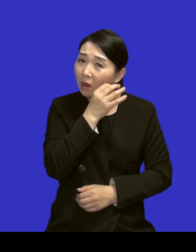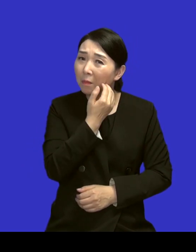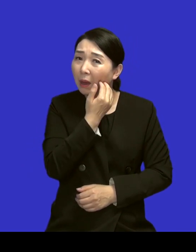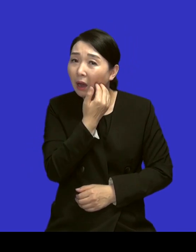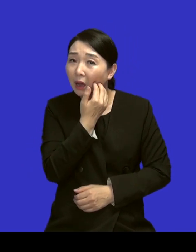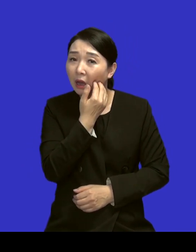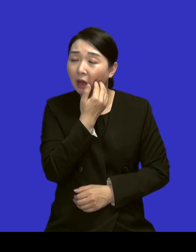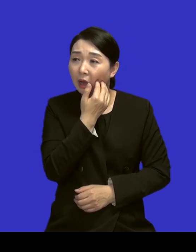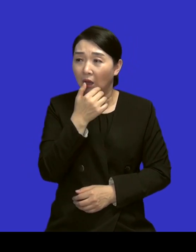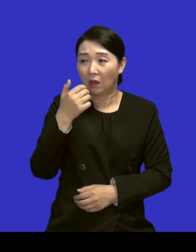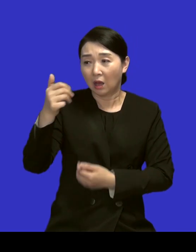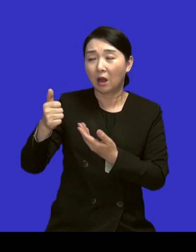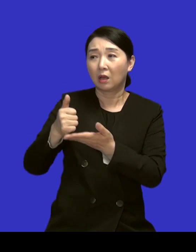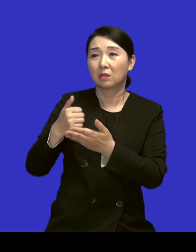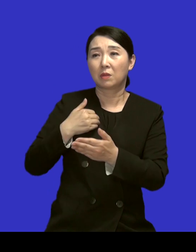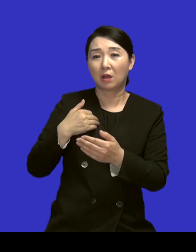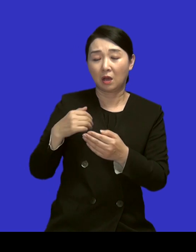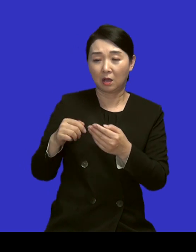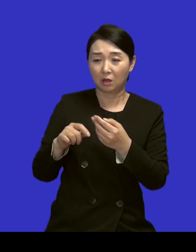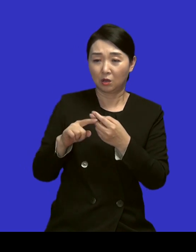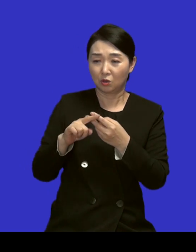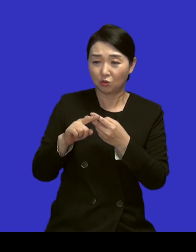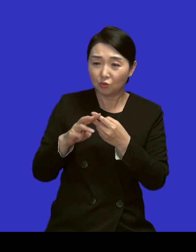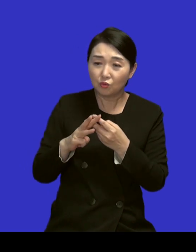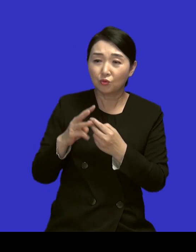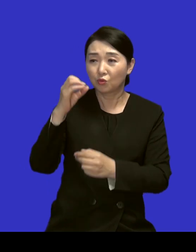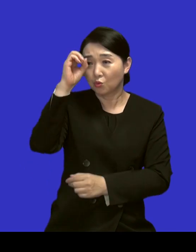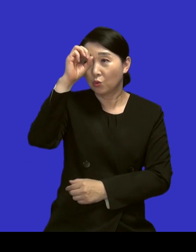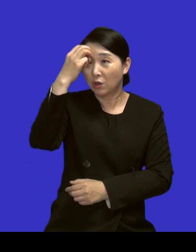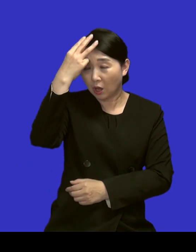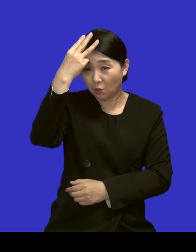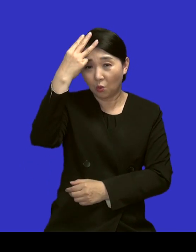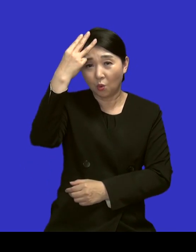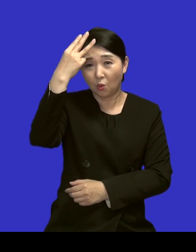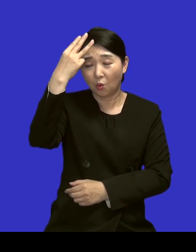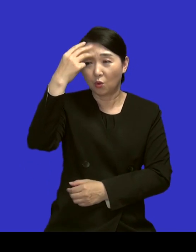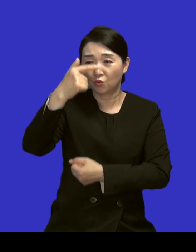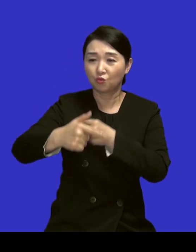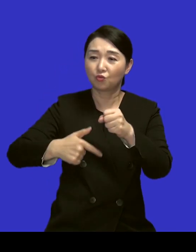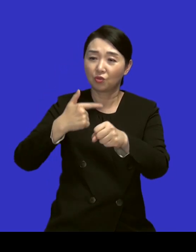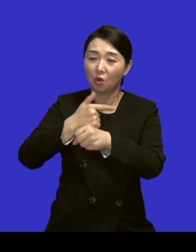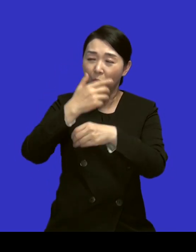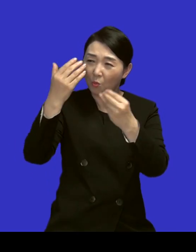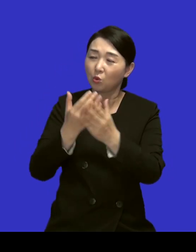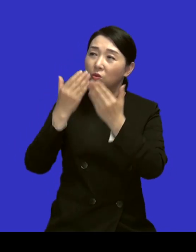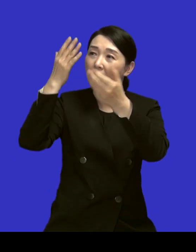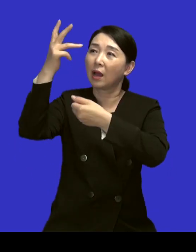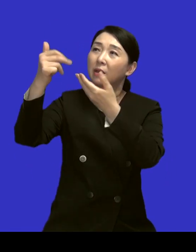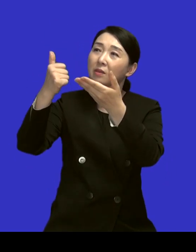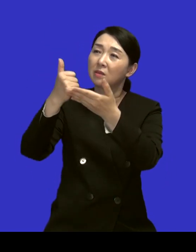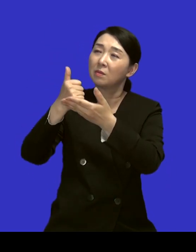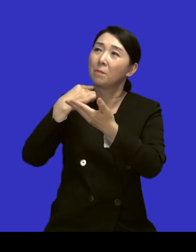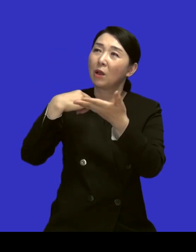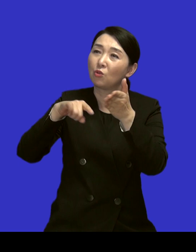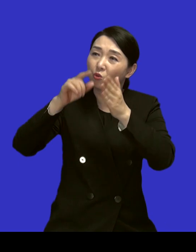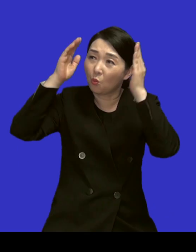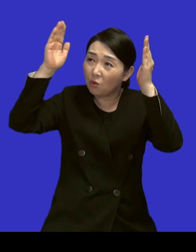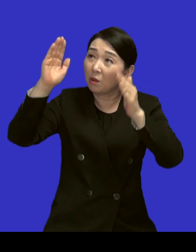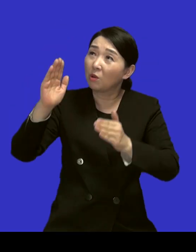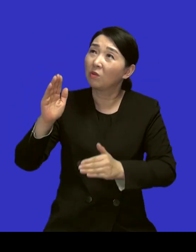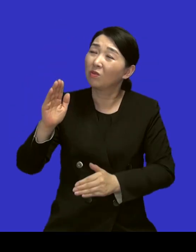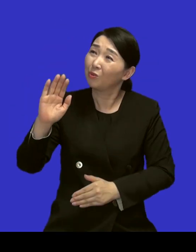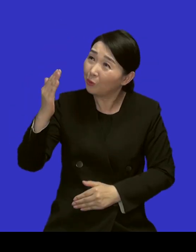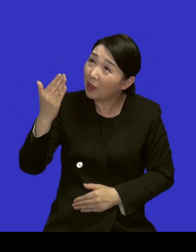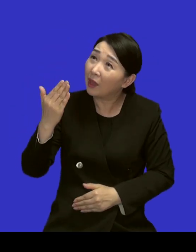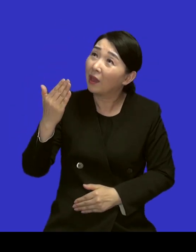제가 중고등학교 6년을 다 바쳐서 하나님만 공부하면 안 되겠습니까? 그래서